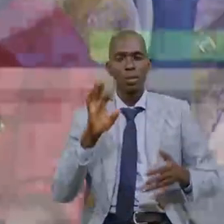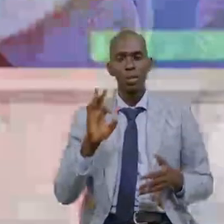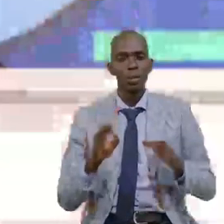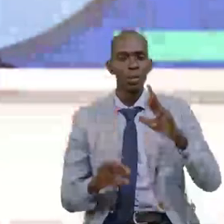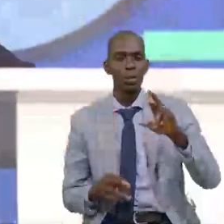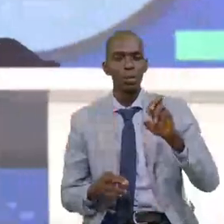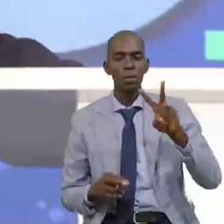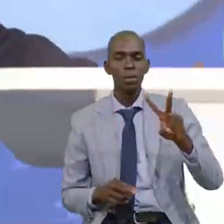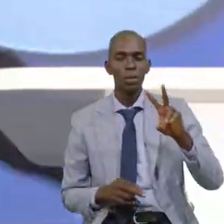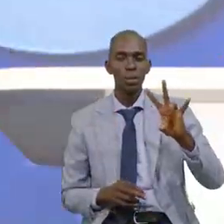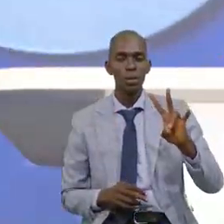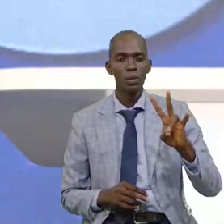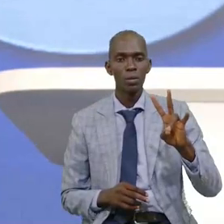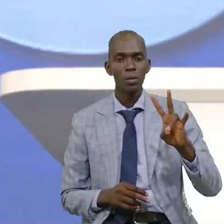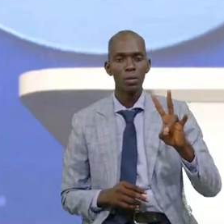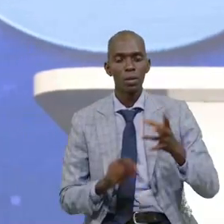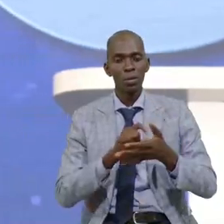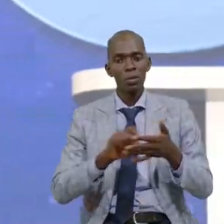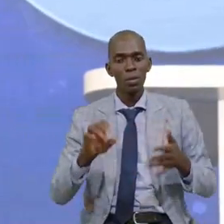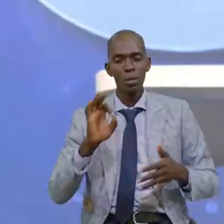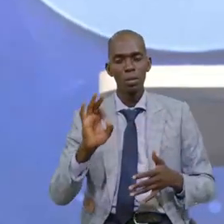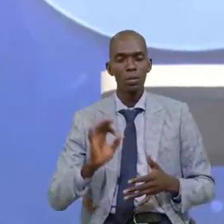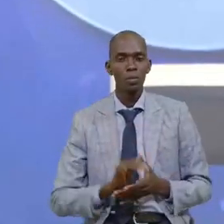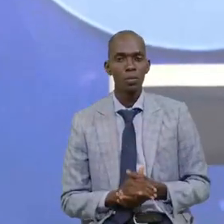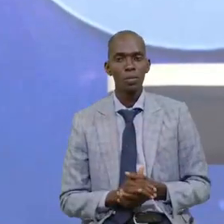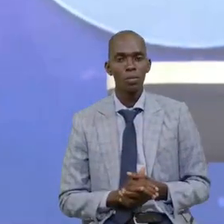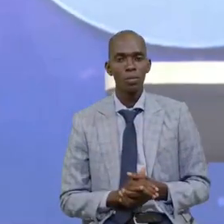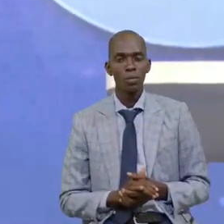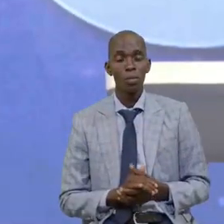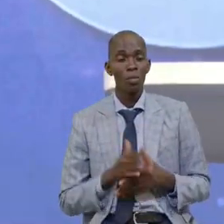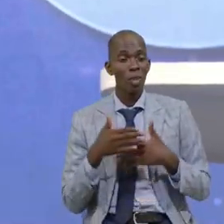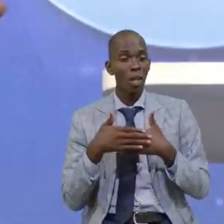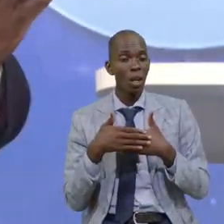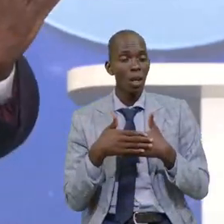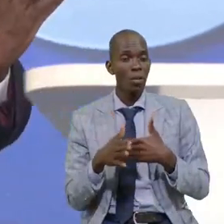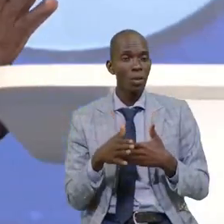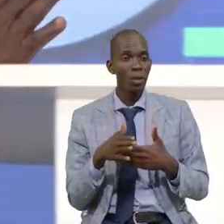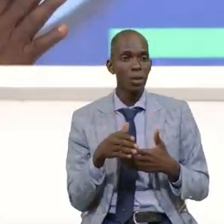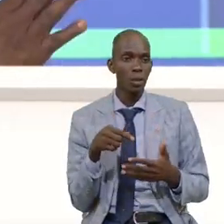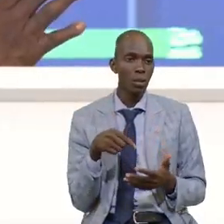Verset 9, Apocalypse 7, verset 9.